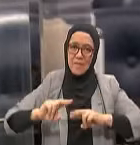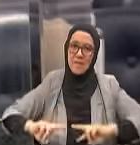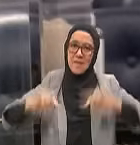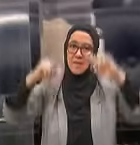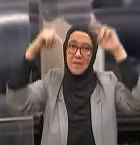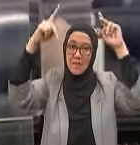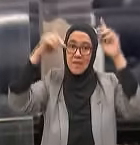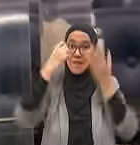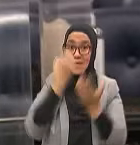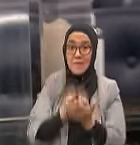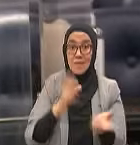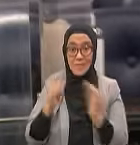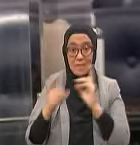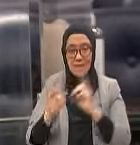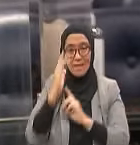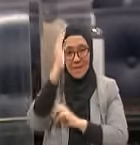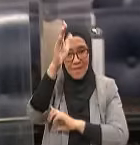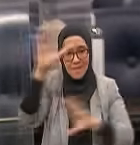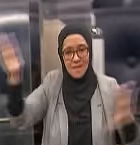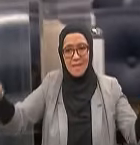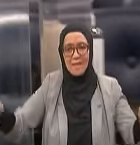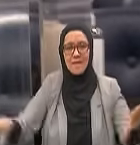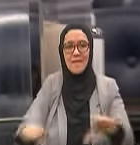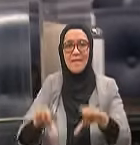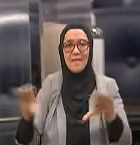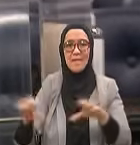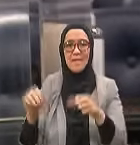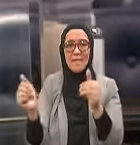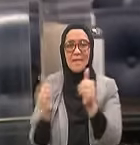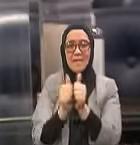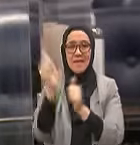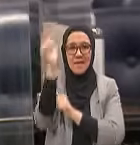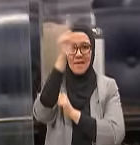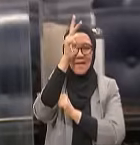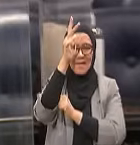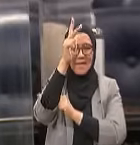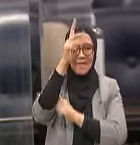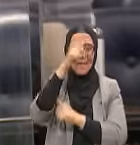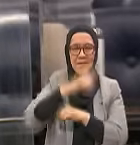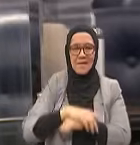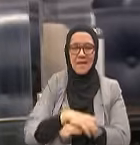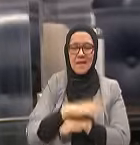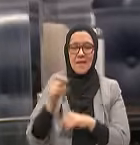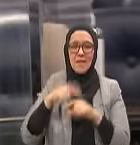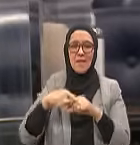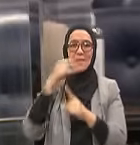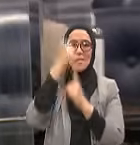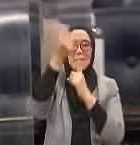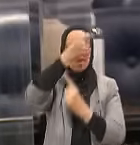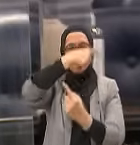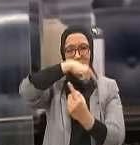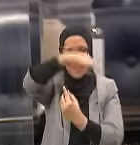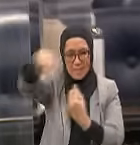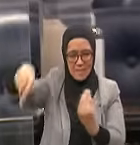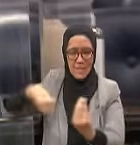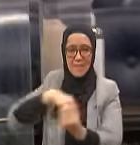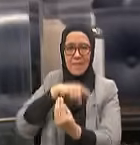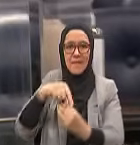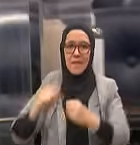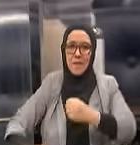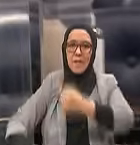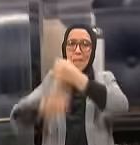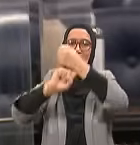teleferik sampaikan dengan penyediaan terus kita lem yang menyokong pertumbuhan Komplek Ruko